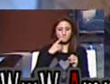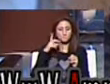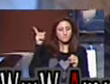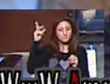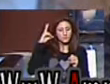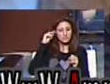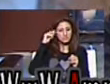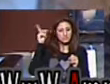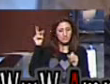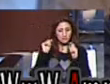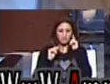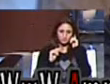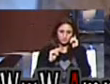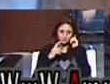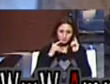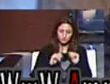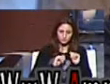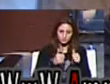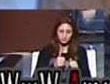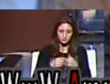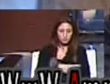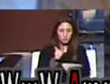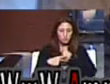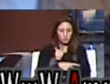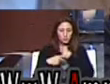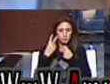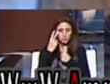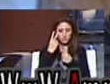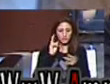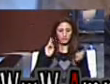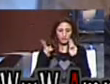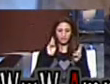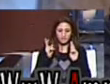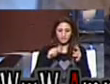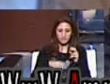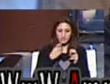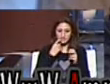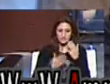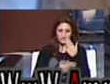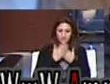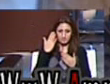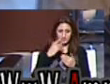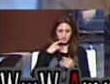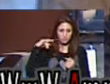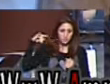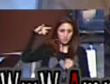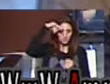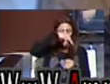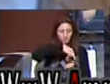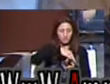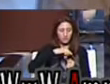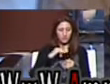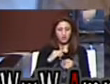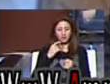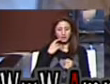بعد خروجه خارج مصر لمدة أسبوعين وكبت احتفالات العام الجديد. أميتاي وصل على طائرة إير سينا قادما من